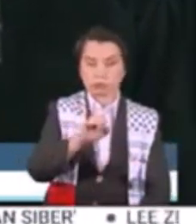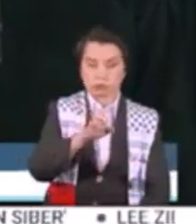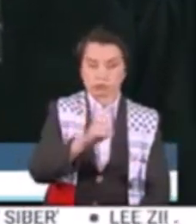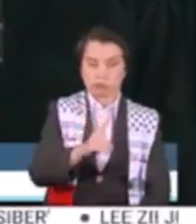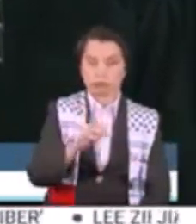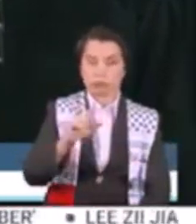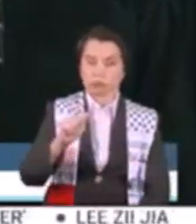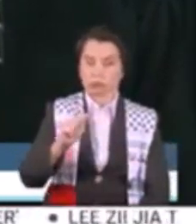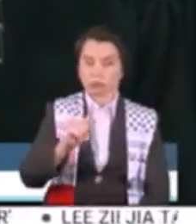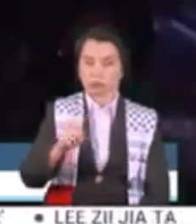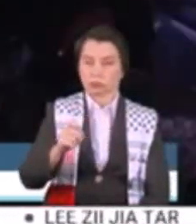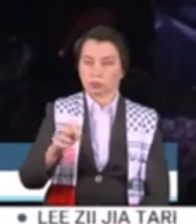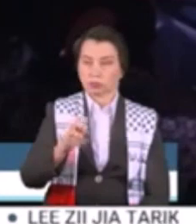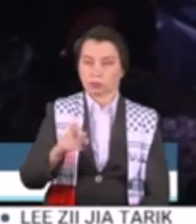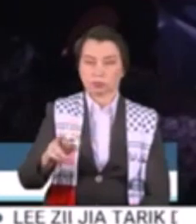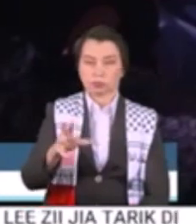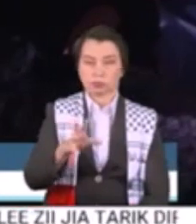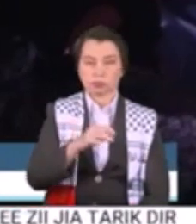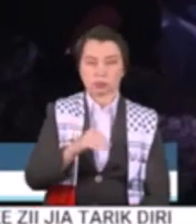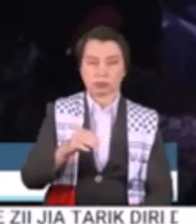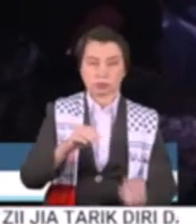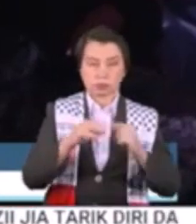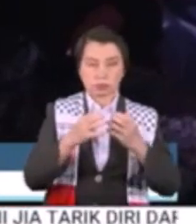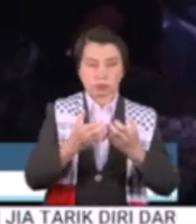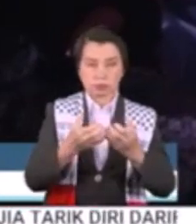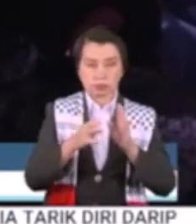dan dari grup komputer.